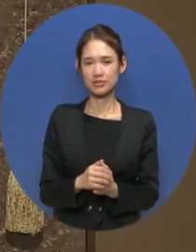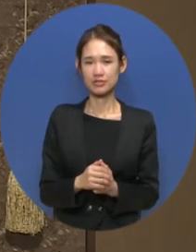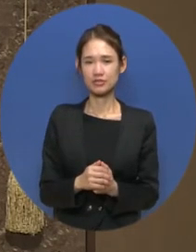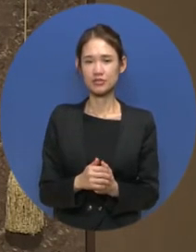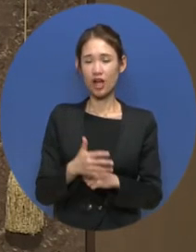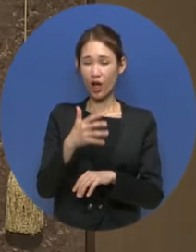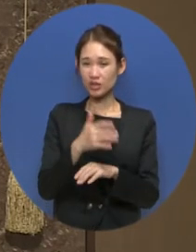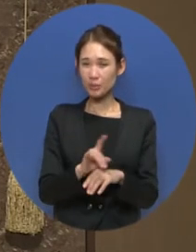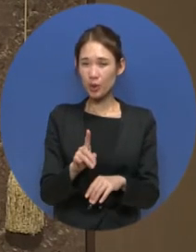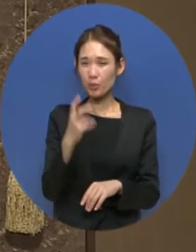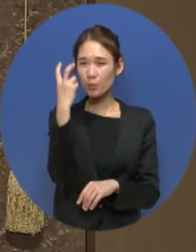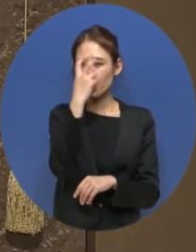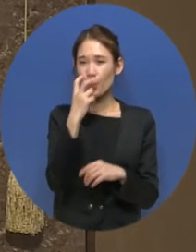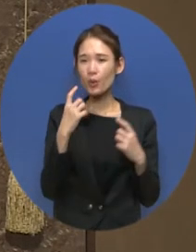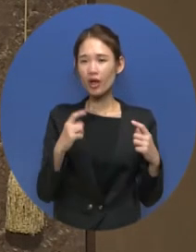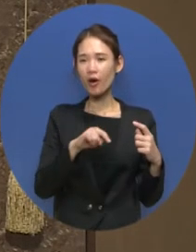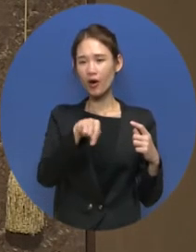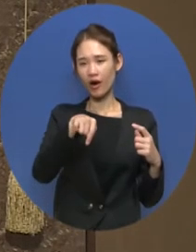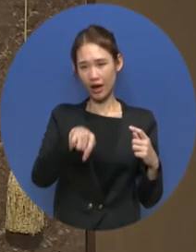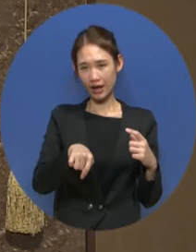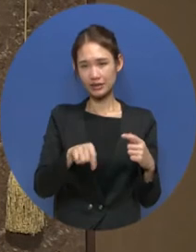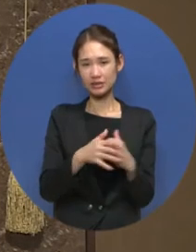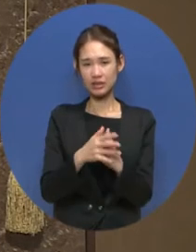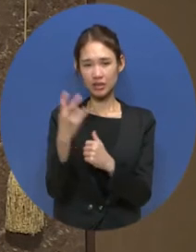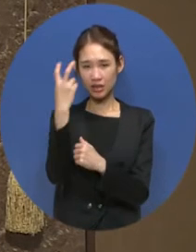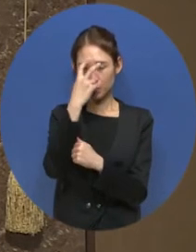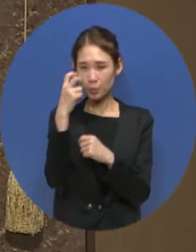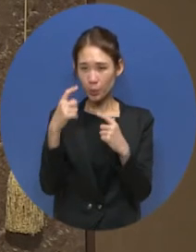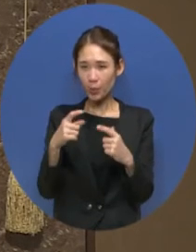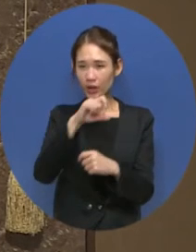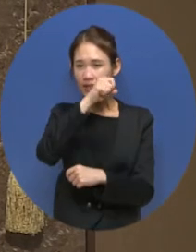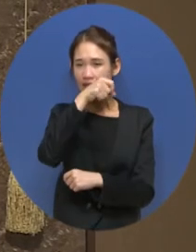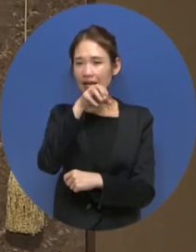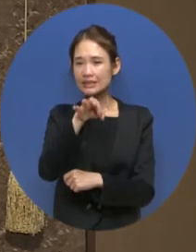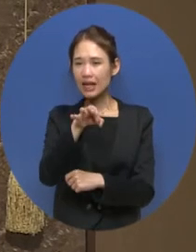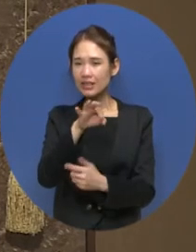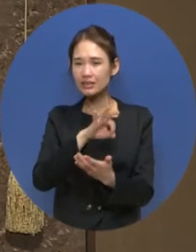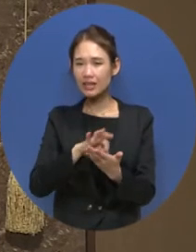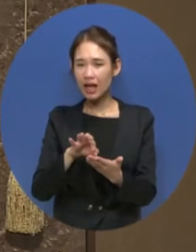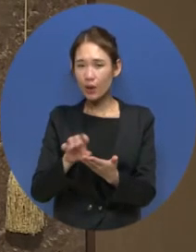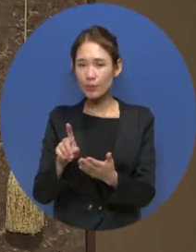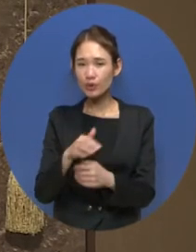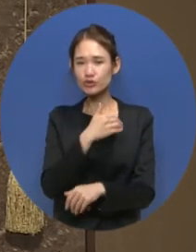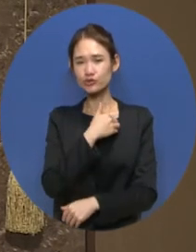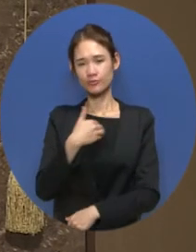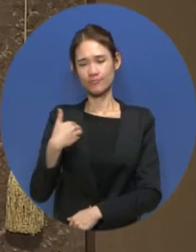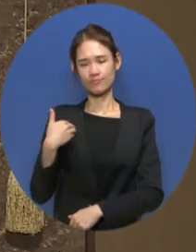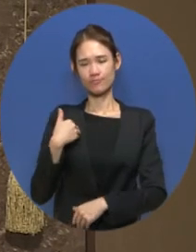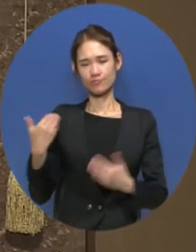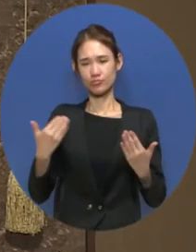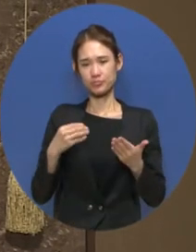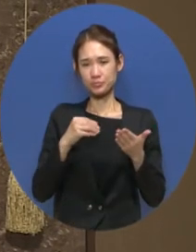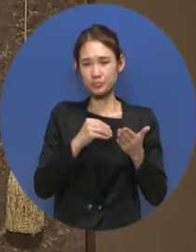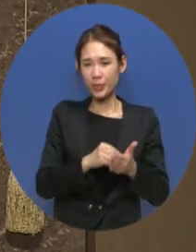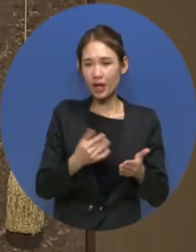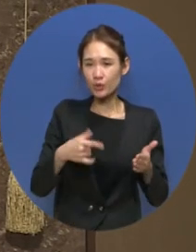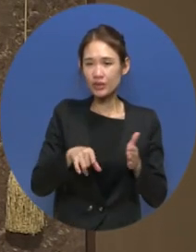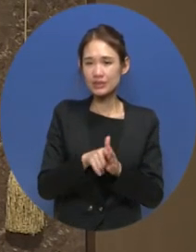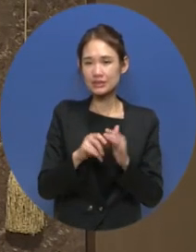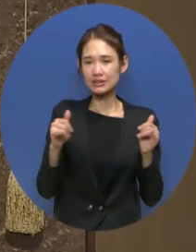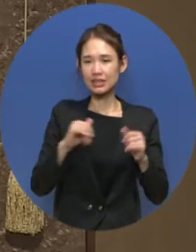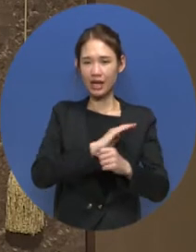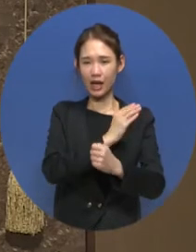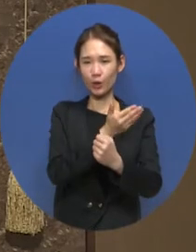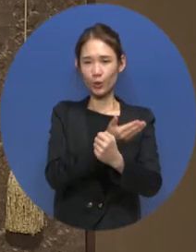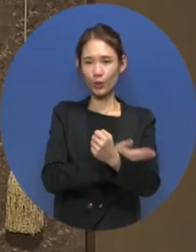어차피 보호 영역에서 장애인분들을 보호하는 그 예산으로 충분히 그들이 일을 할 수 있도록 하는 사람이라면 당연히 일할 권리가